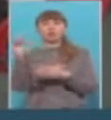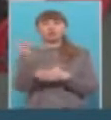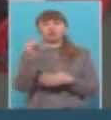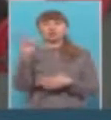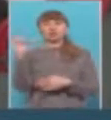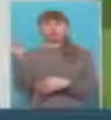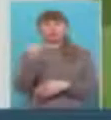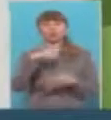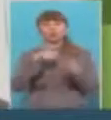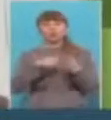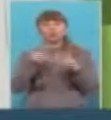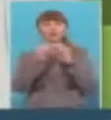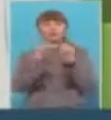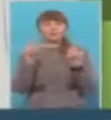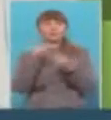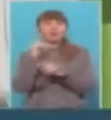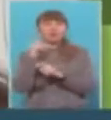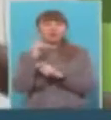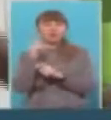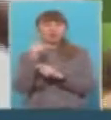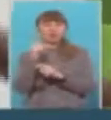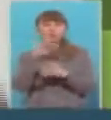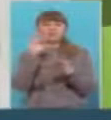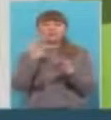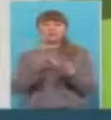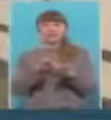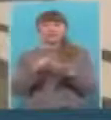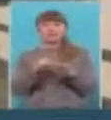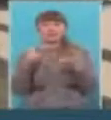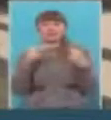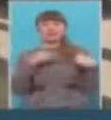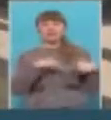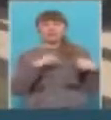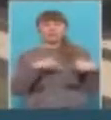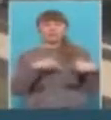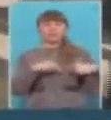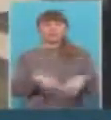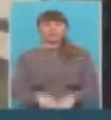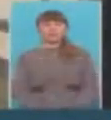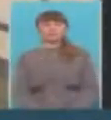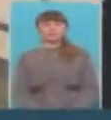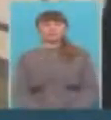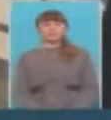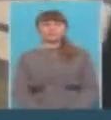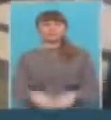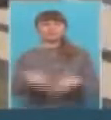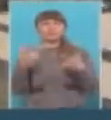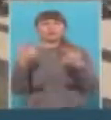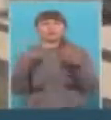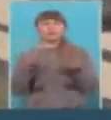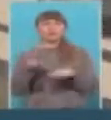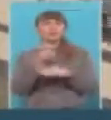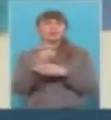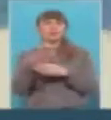7,1%-дан 6,4%-ға азайған. 20 мыңнан астам адам, немесе өтініш бергендердің 91% жұмысқа